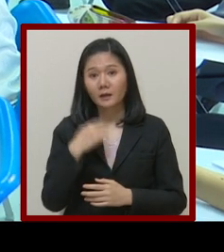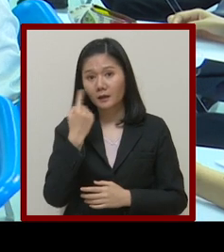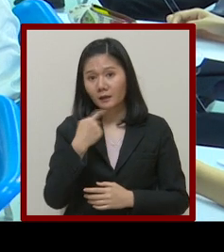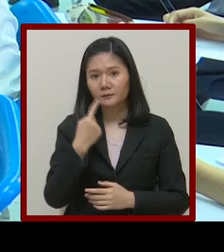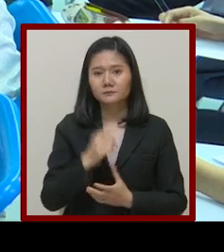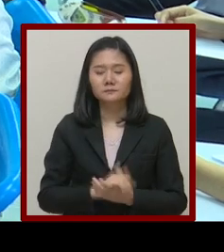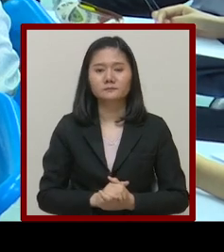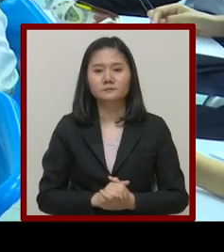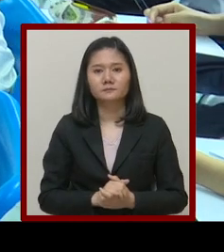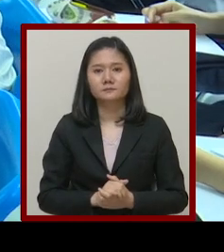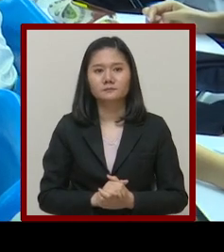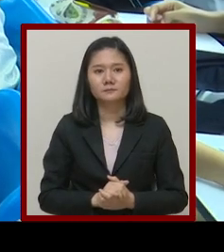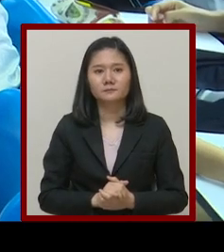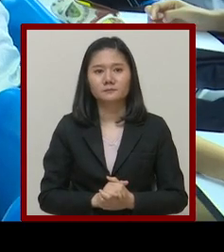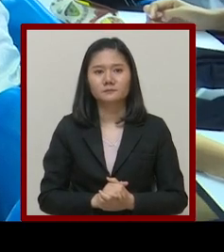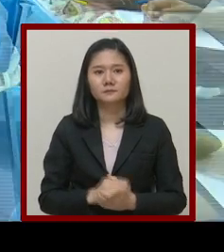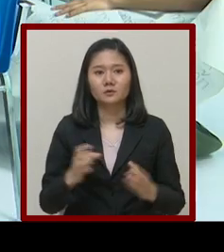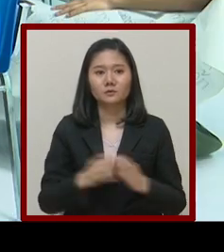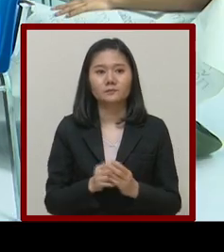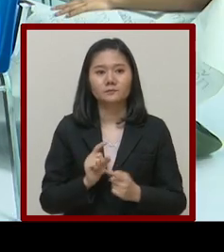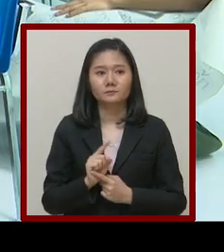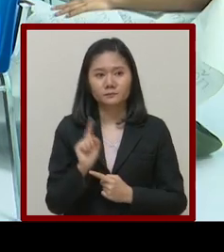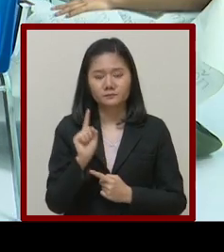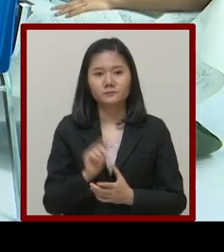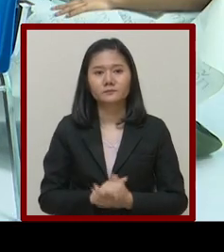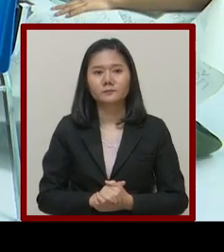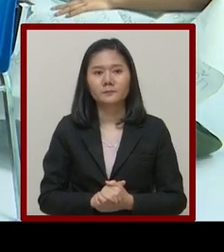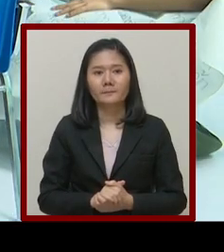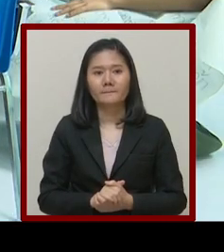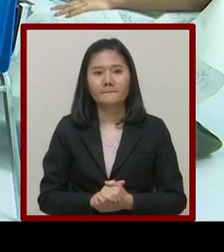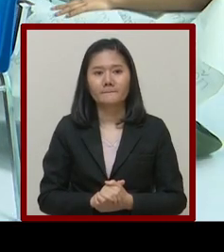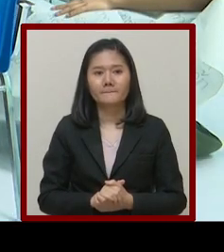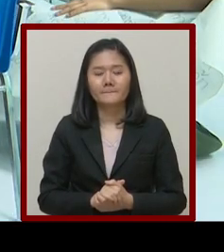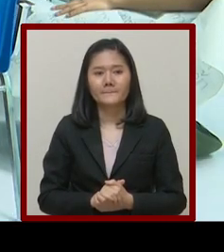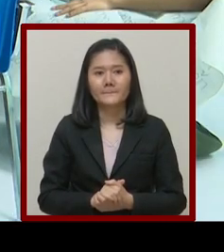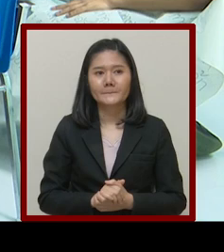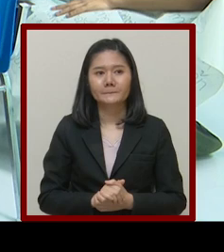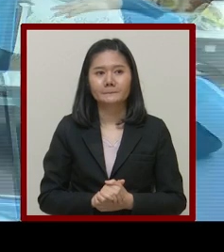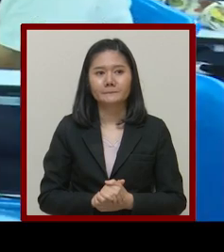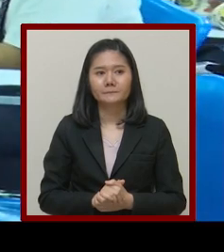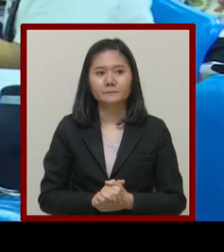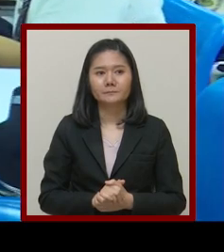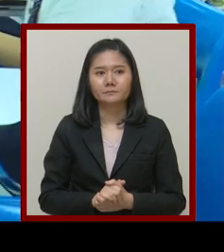าก่อนกลุ่มไหนเป็นกลุ่มแรกคะเชิญค่ะ